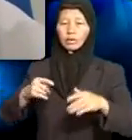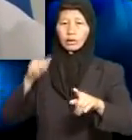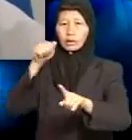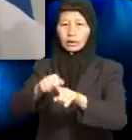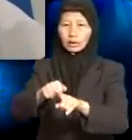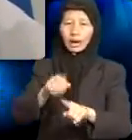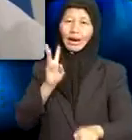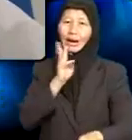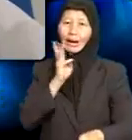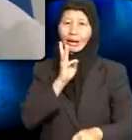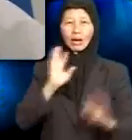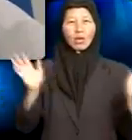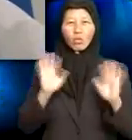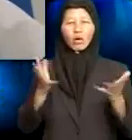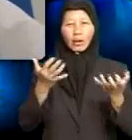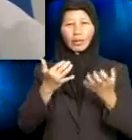Maknanya bukanlah nak kata